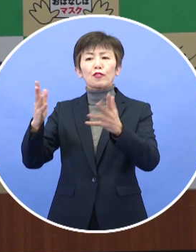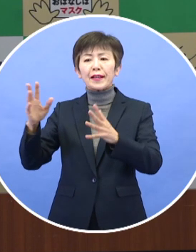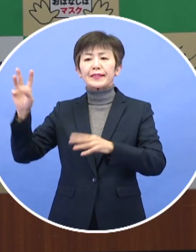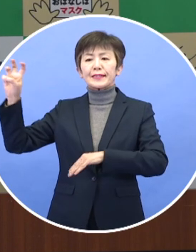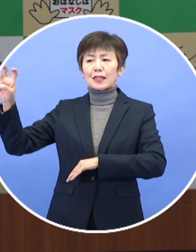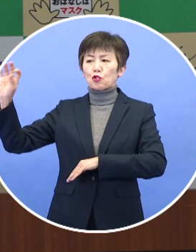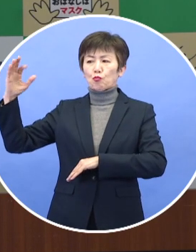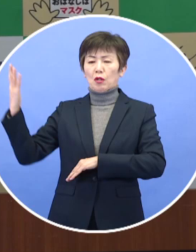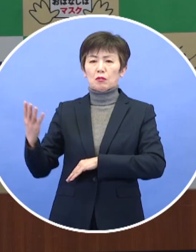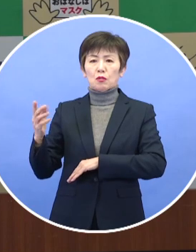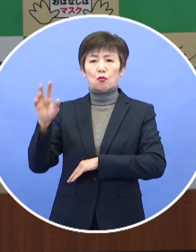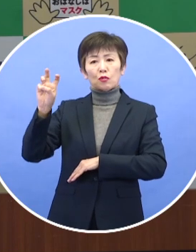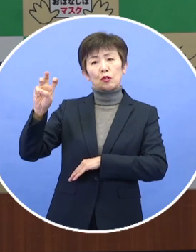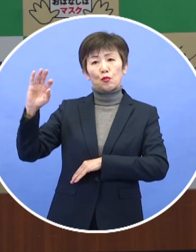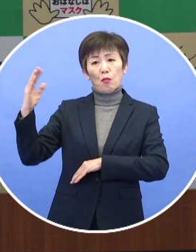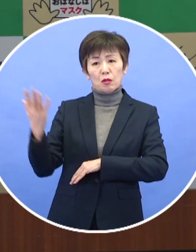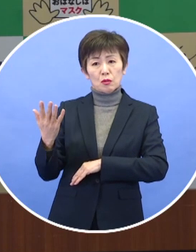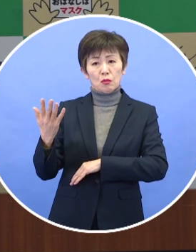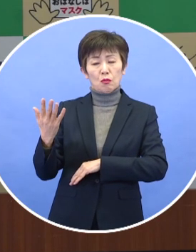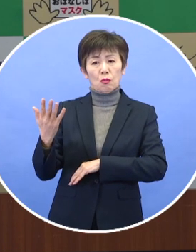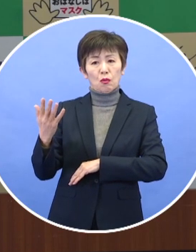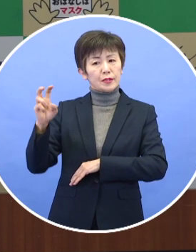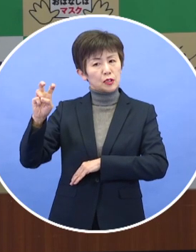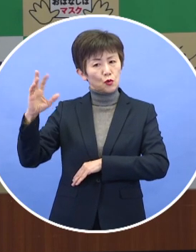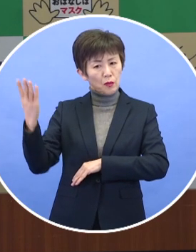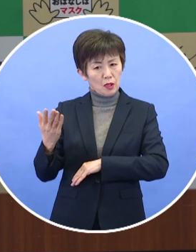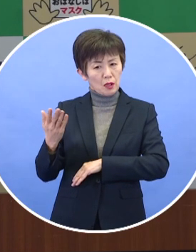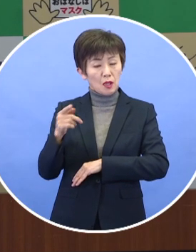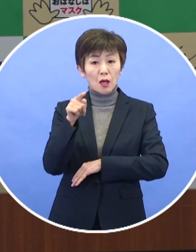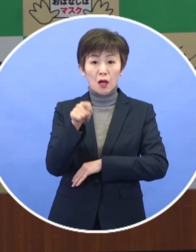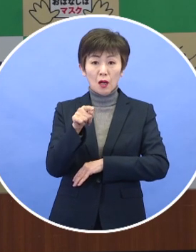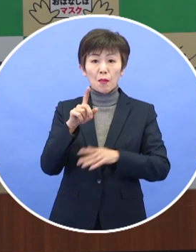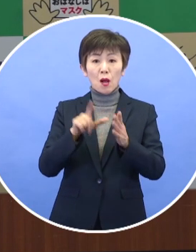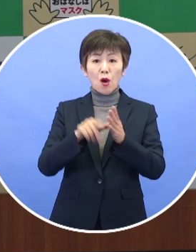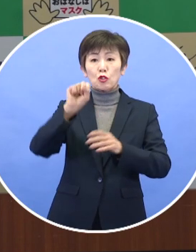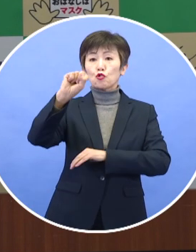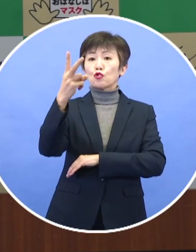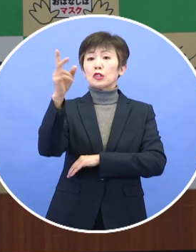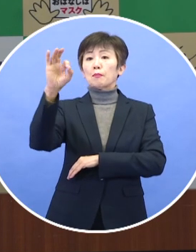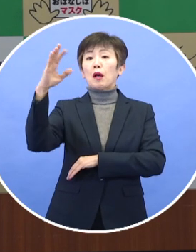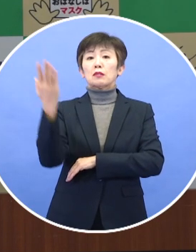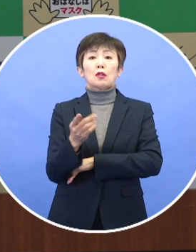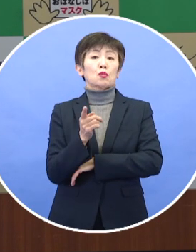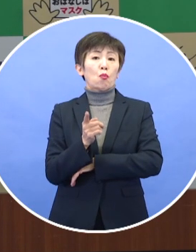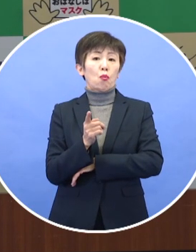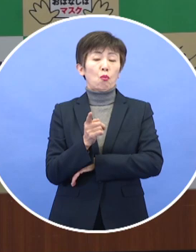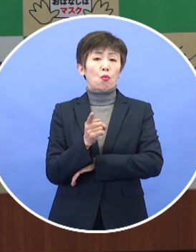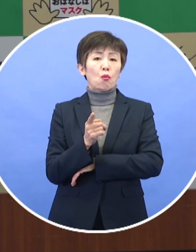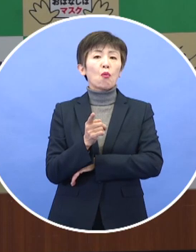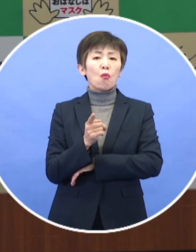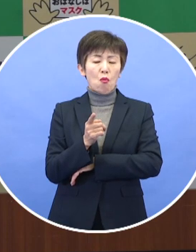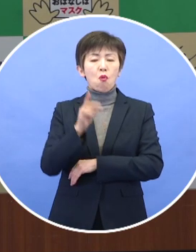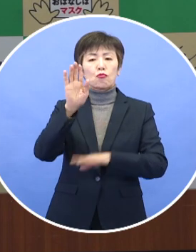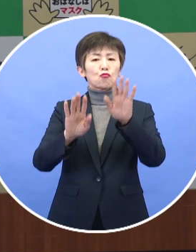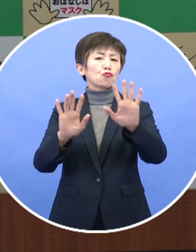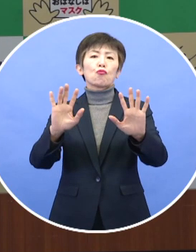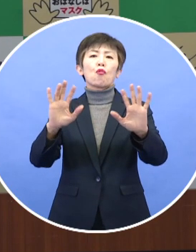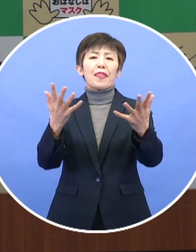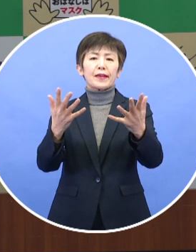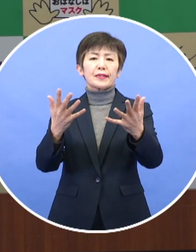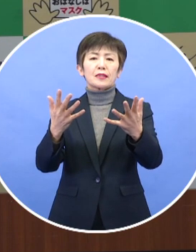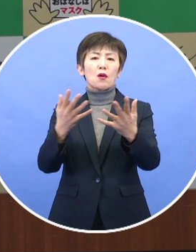波までは3割ぐらい、第5波で2割、第6波はですね、もう 12% ぐらいになっております。そういう意味では、かなりの比率